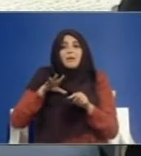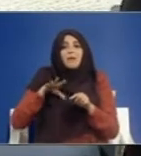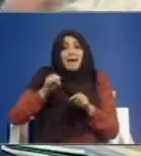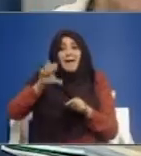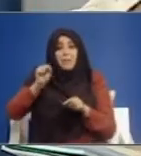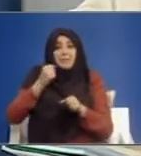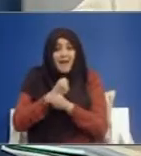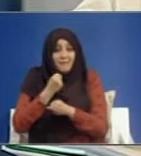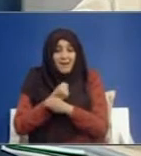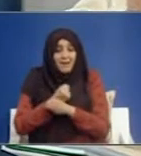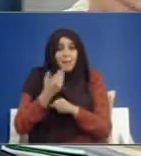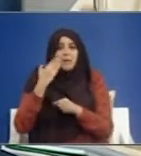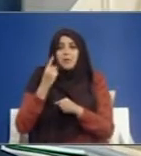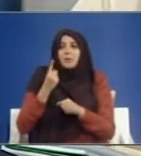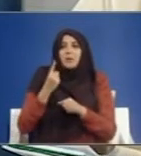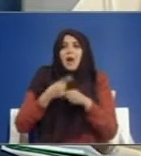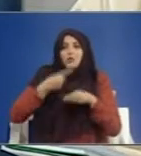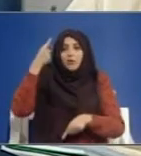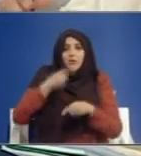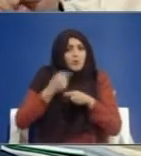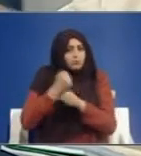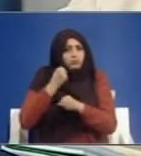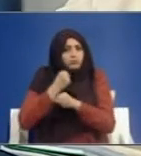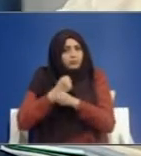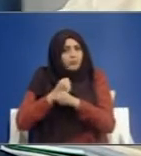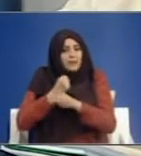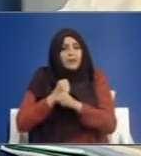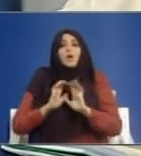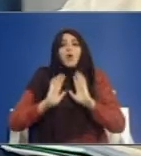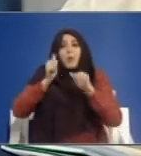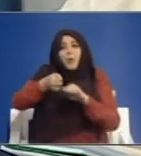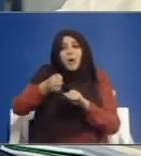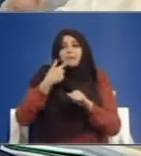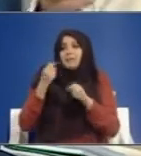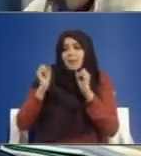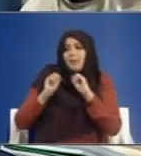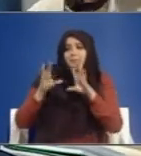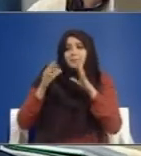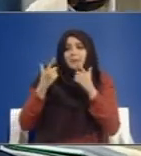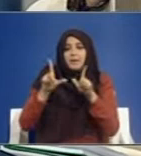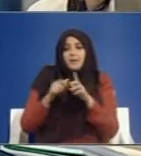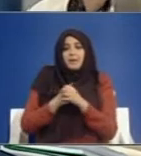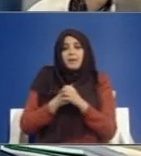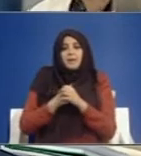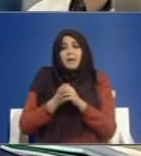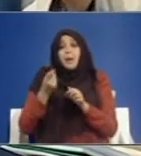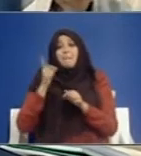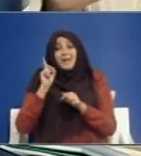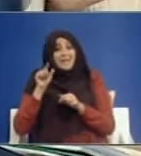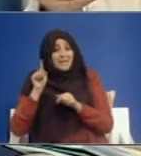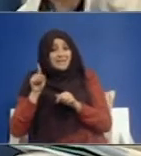عمل يحتاج يوم، هو اليوم غاب غدوة يعطي له العمل. لكن السلطة التدبيرية